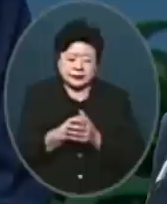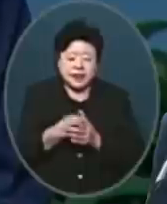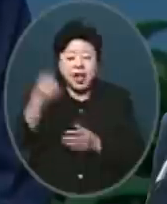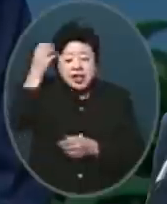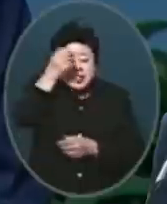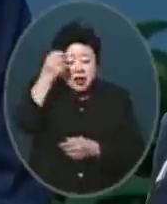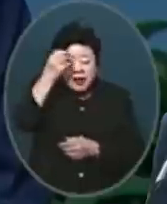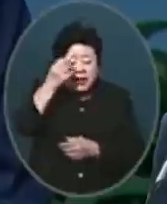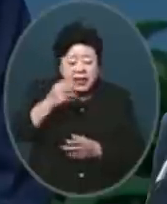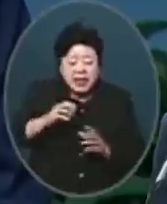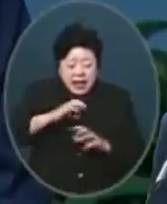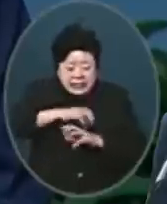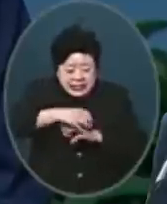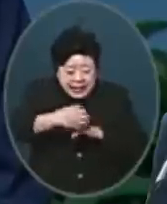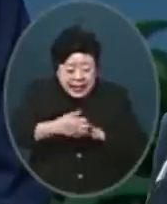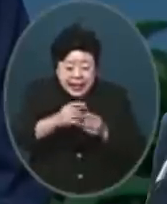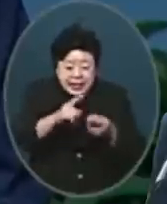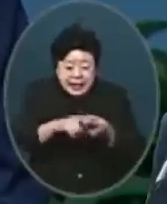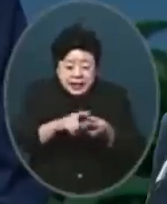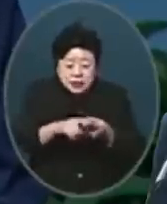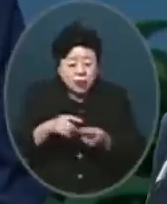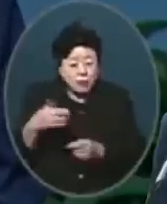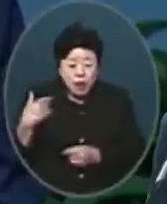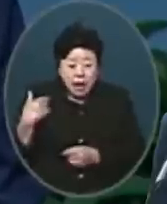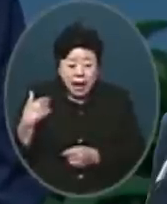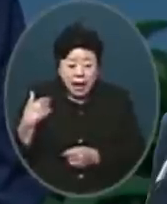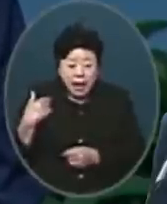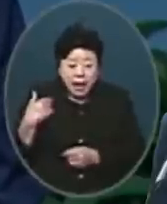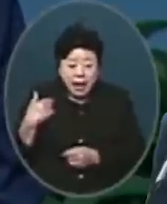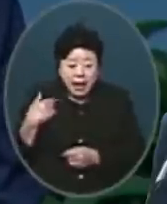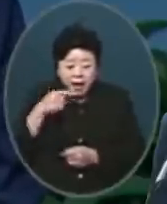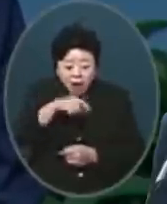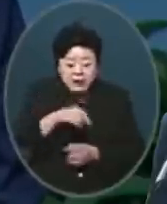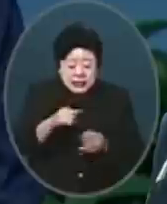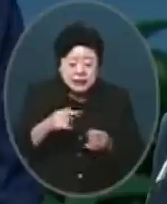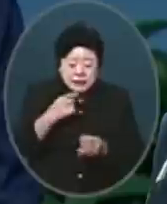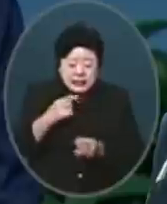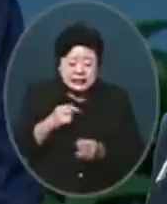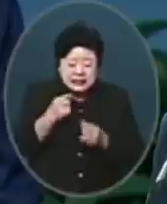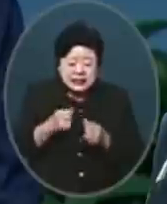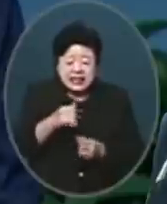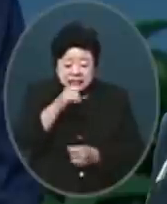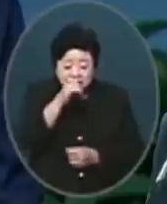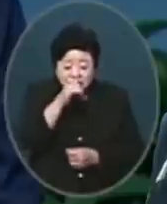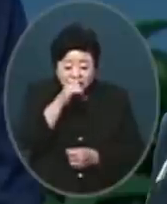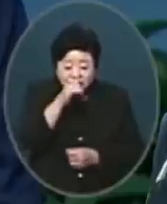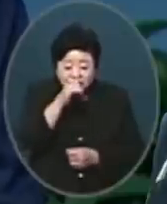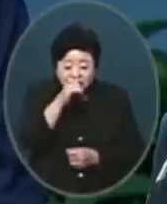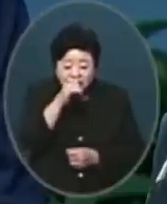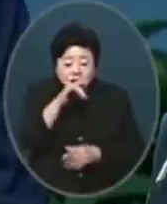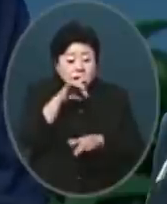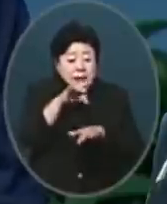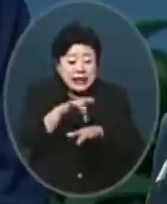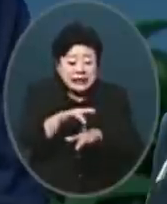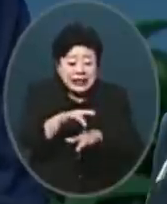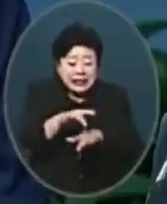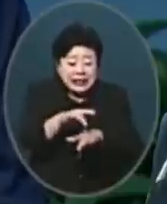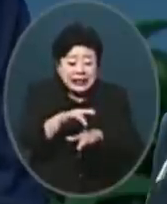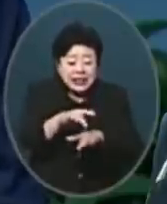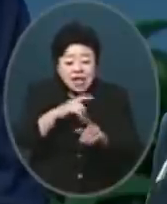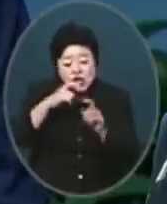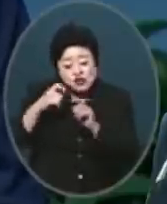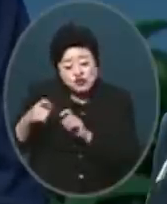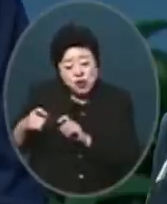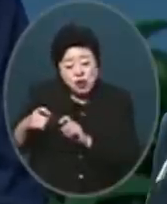영의 세계에서 일어나는 일은 전혀 모릅니다. 그 사람만 살았어. 마귀의